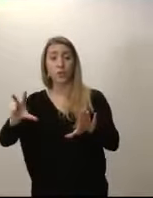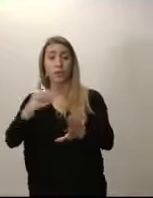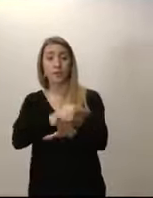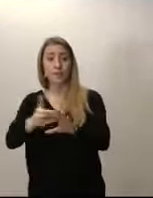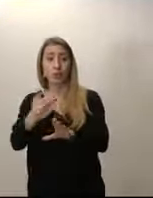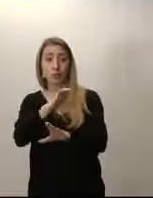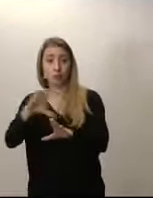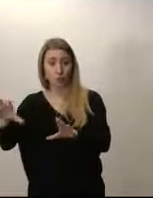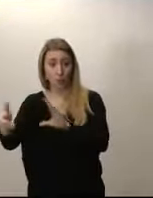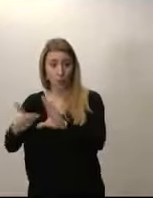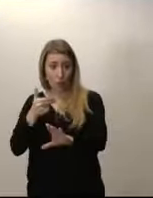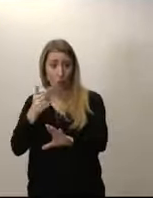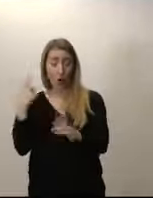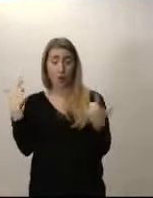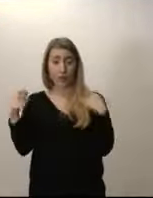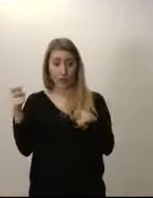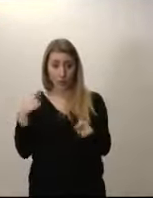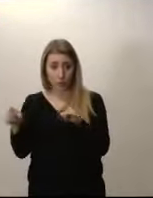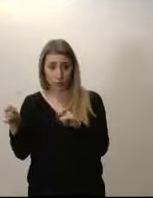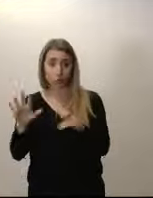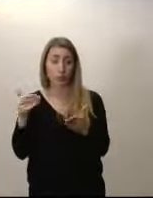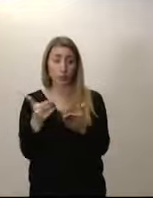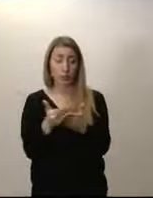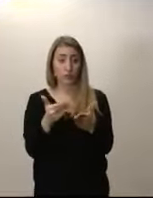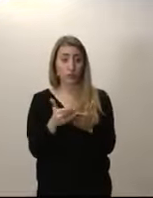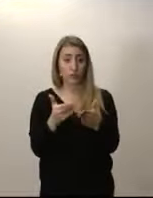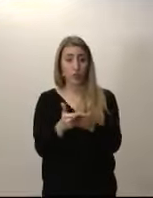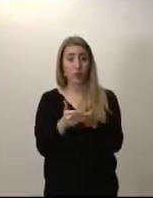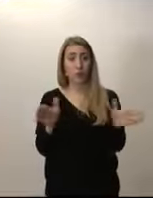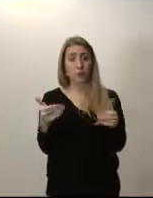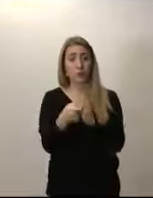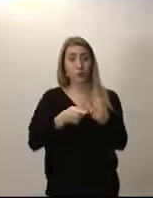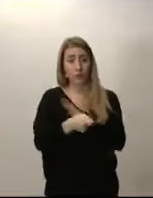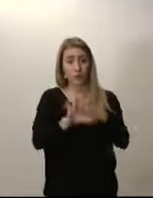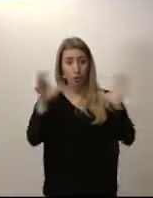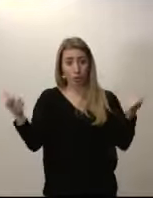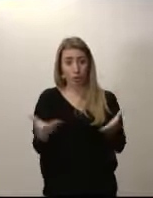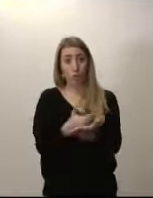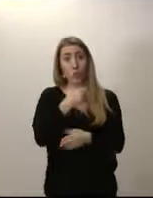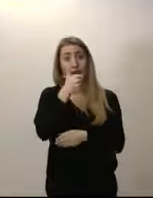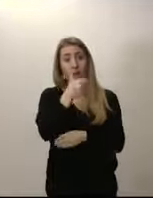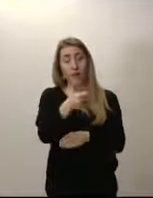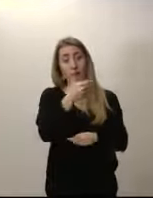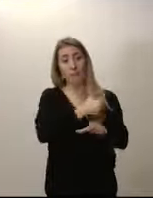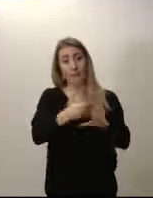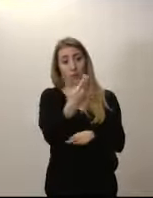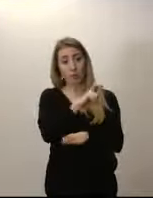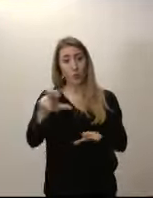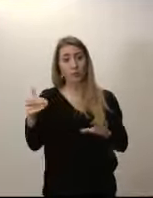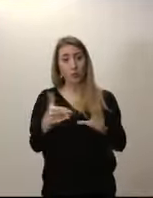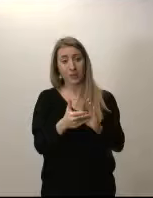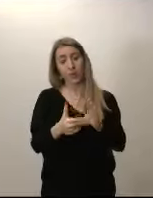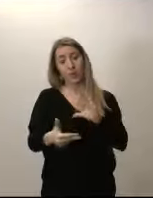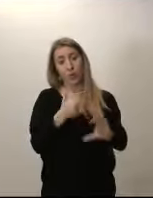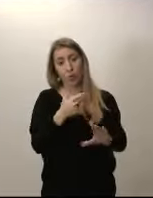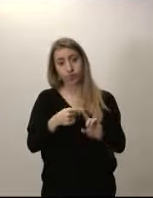un résultat de l'exercice 2015 de la section d'investissement de près d'1,3 million d'euros.